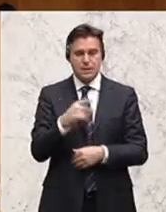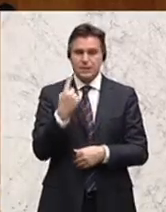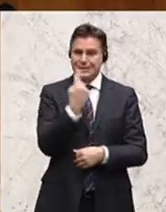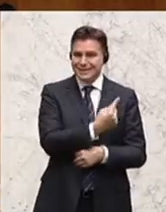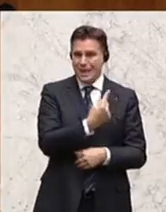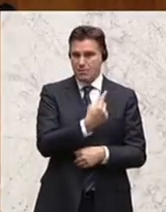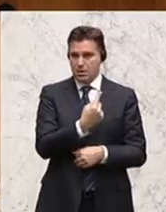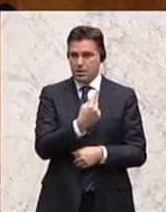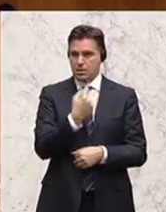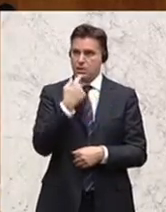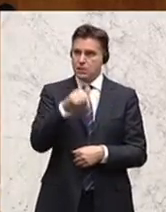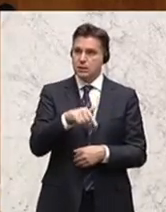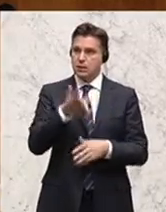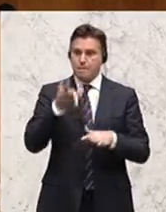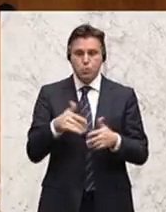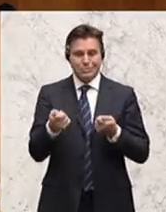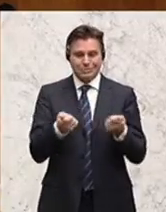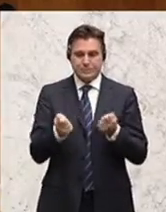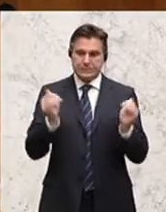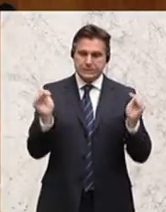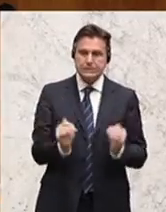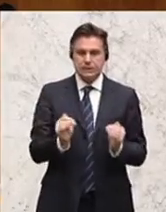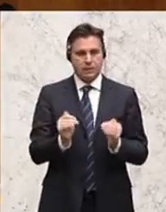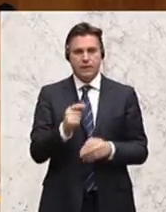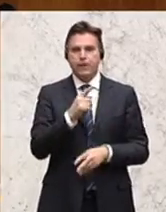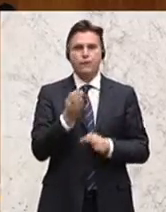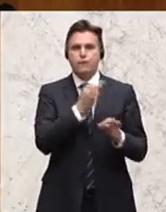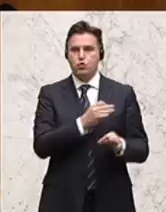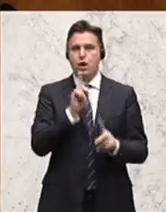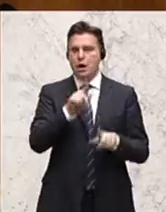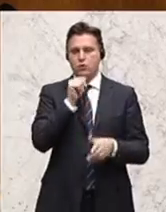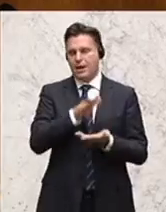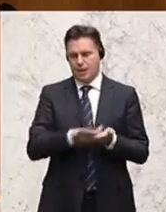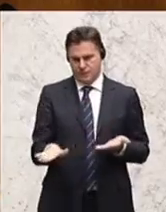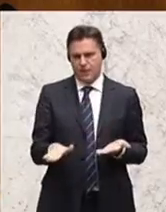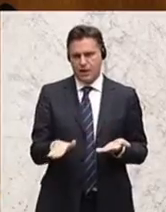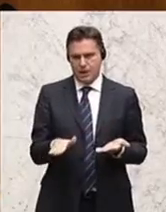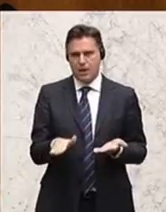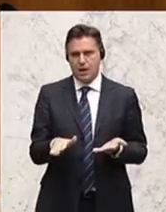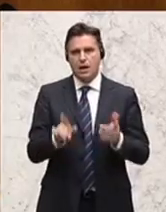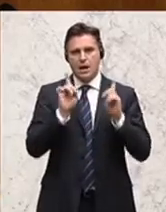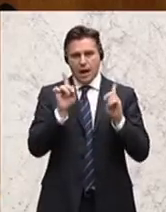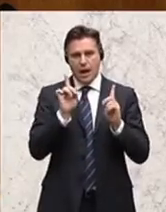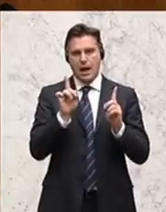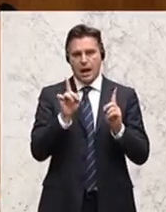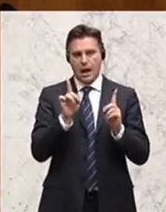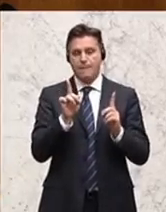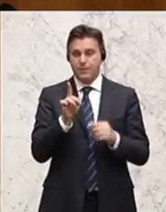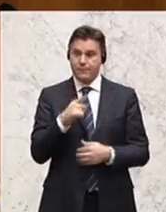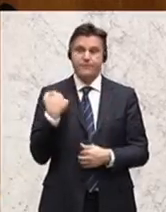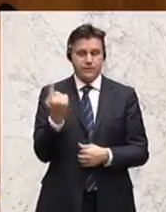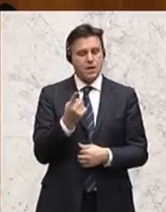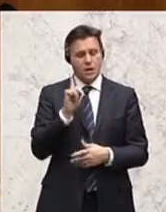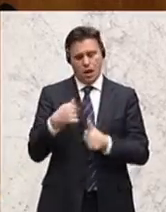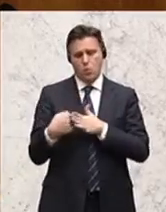hier diese Eindämmungsmaßnahme vorzunehmen, aber wir tragen sie